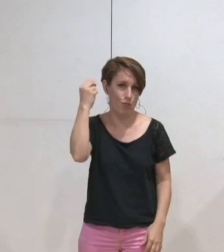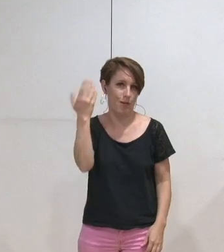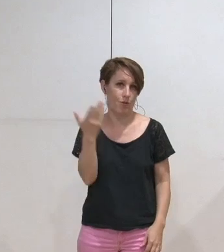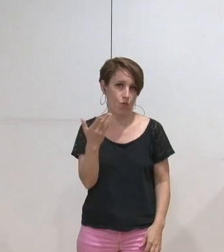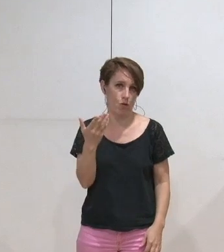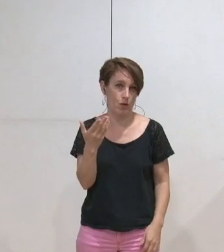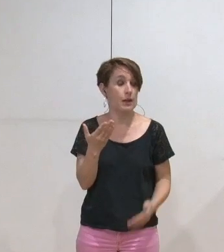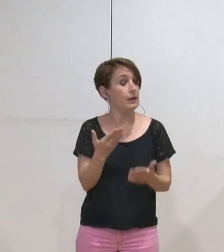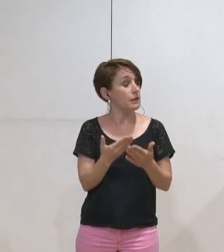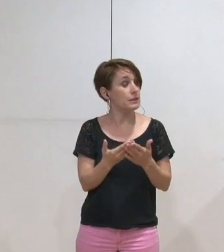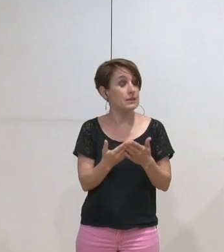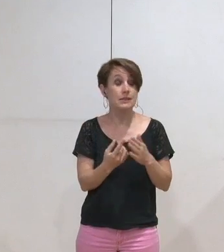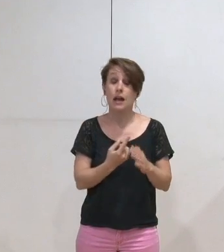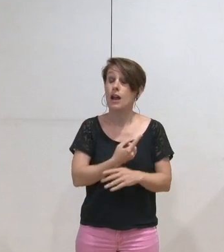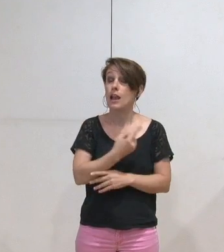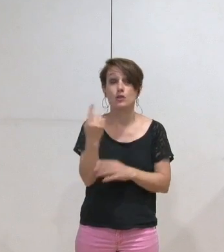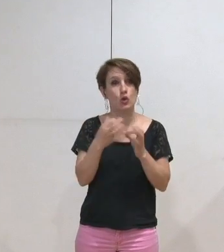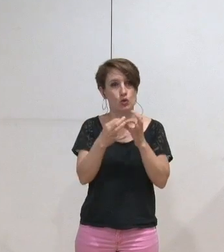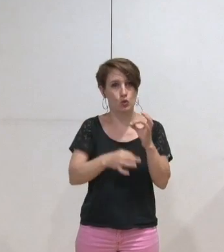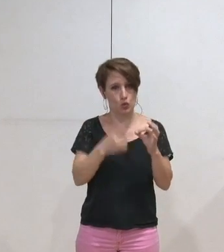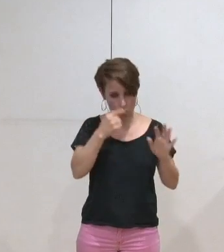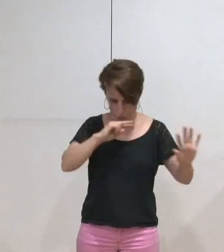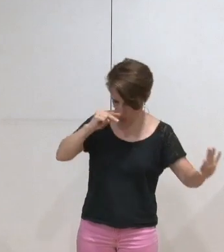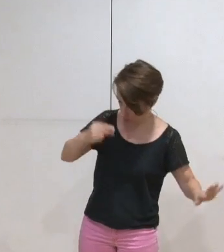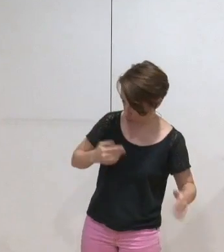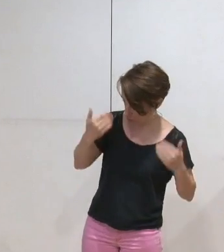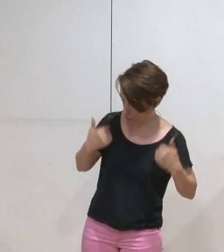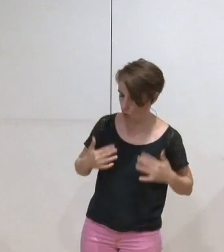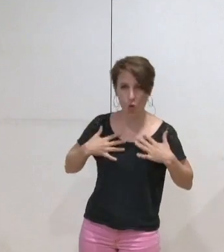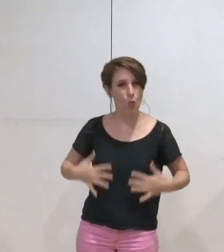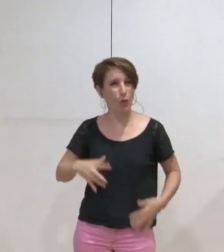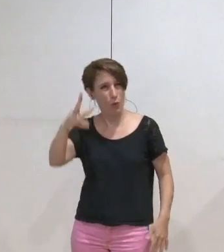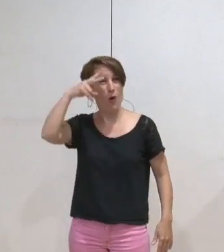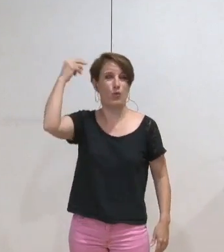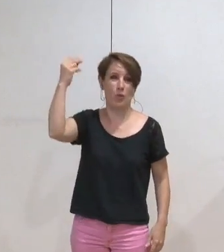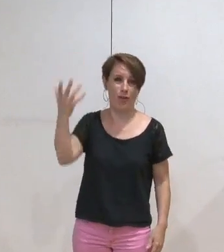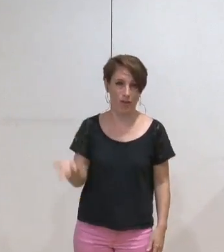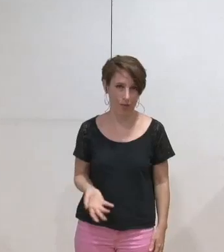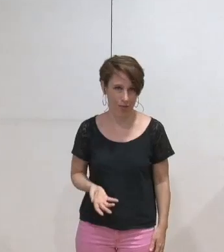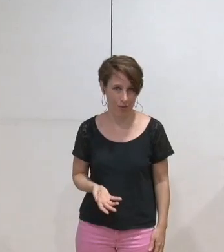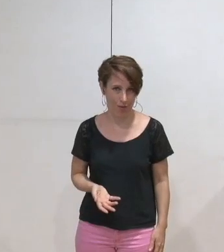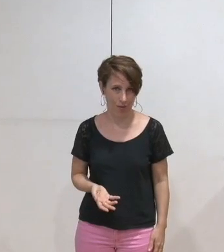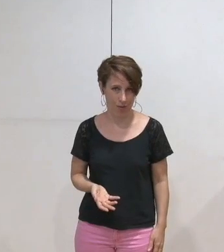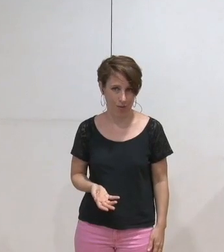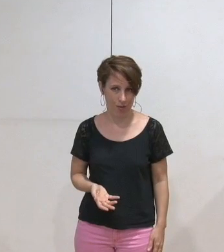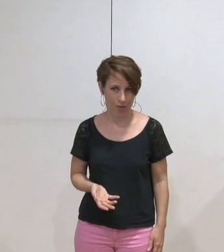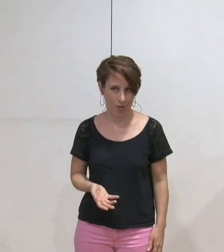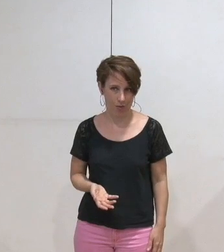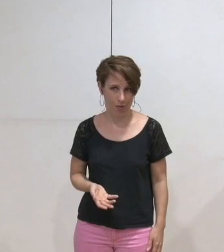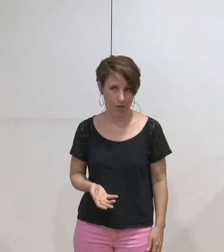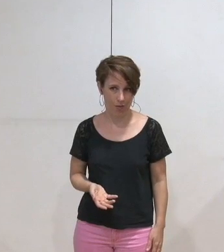qualifier notreite notre conduite d'humaniste rien n'est humain comme l'humanisme mais rien n'est